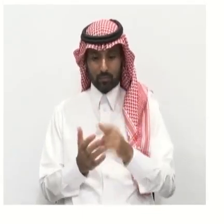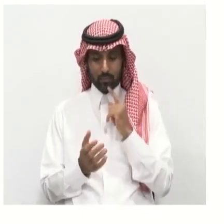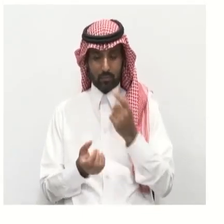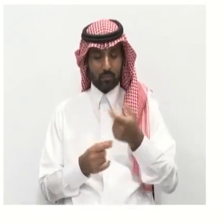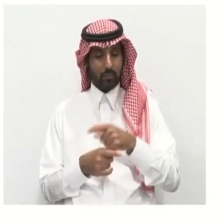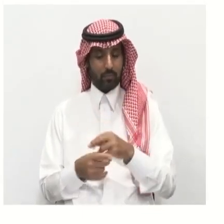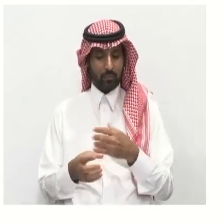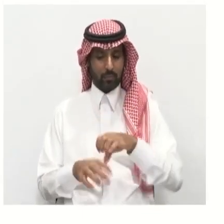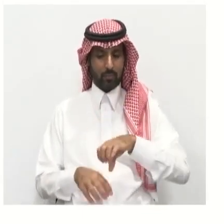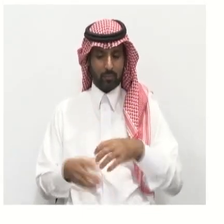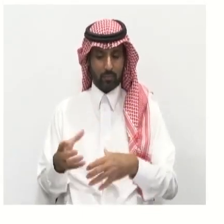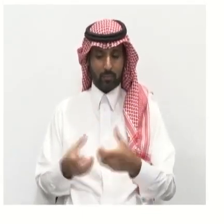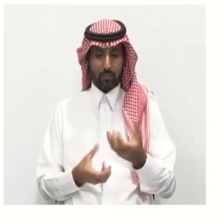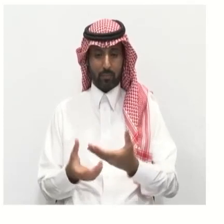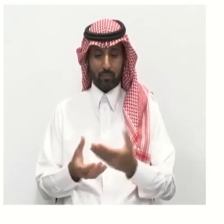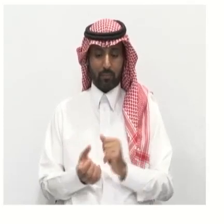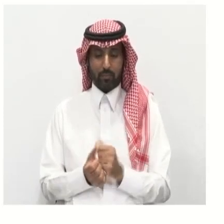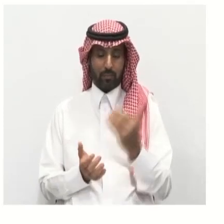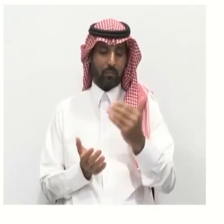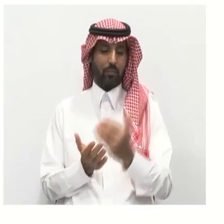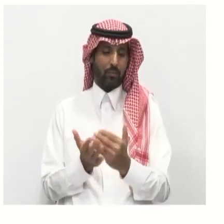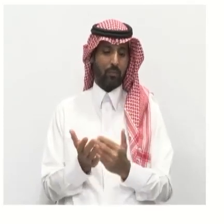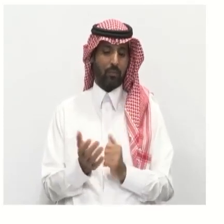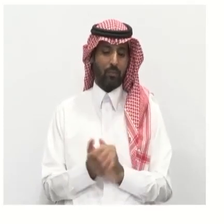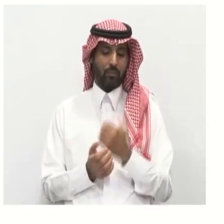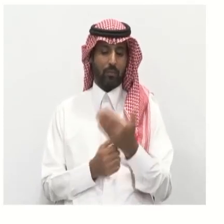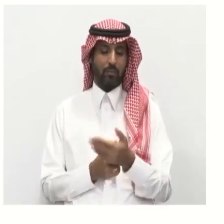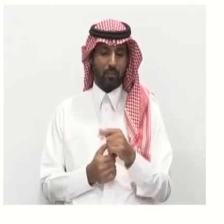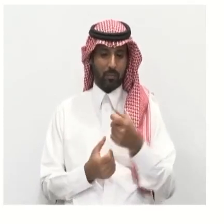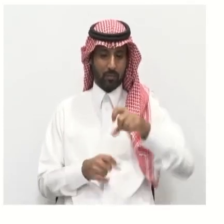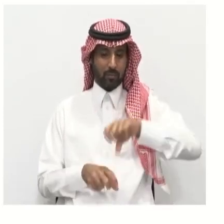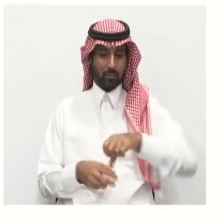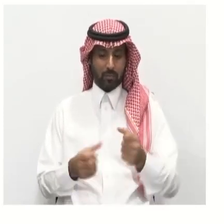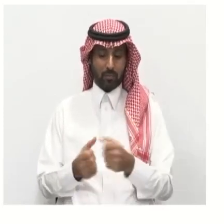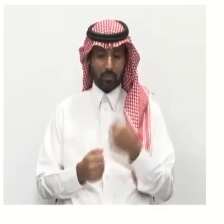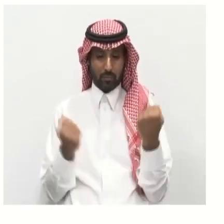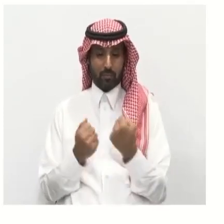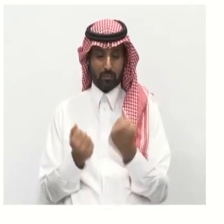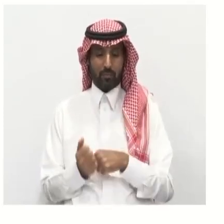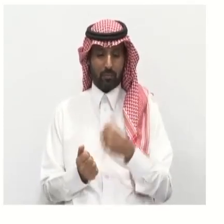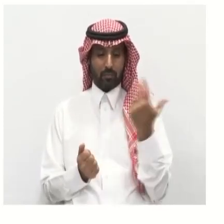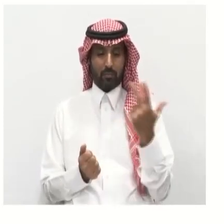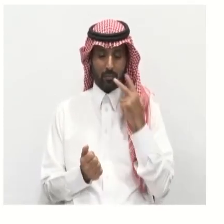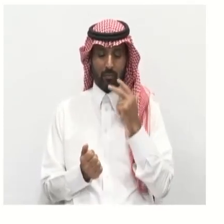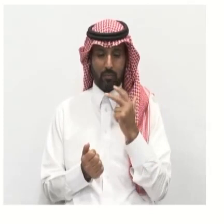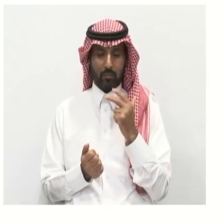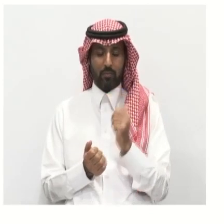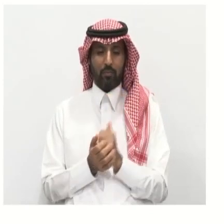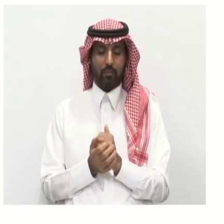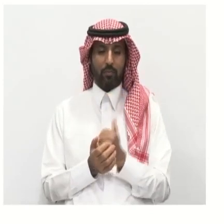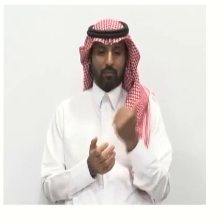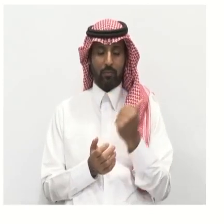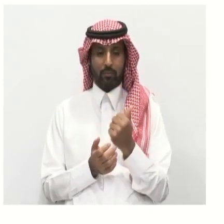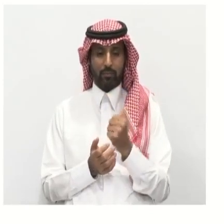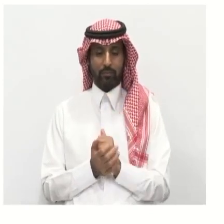للتفاعلات بين المواد الاتيه التي تنتج ماء تدريب رقم 48 تحفيز عند